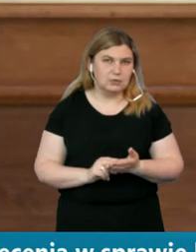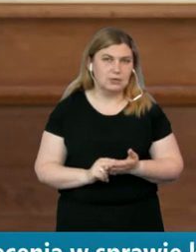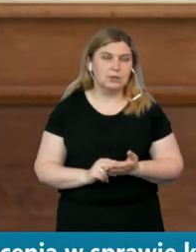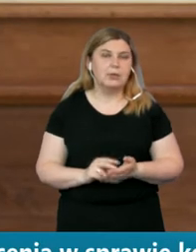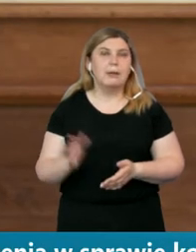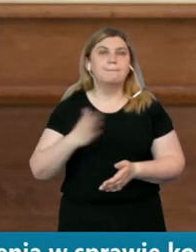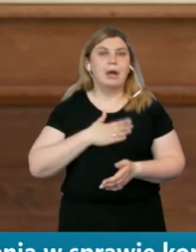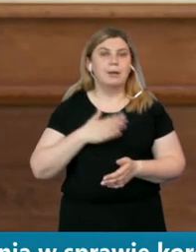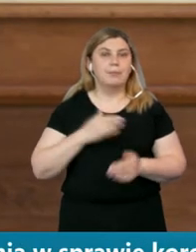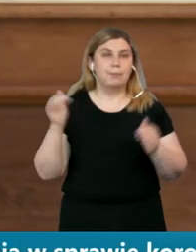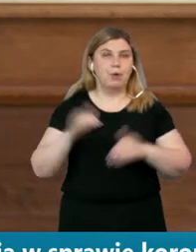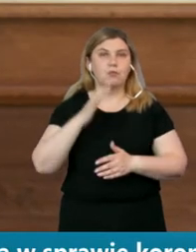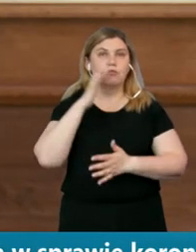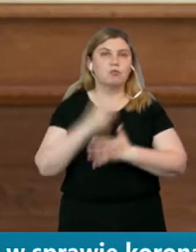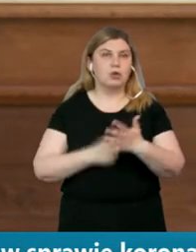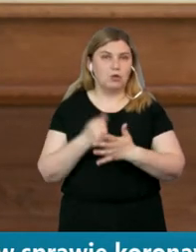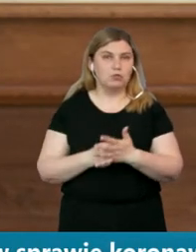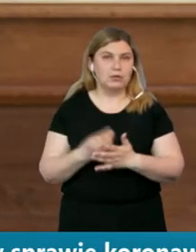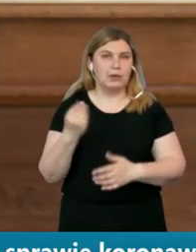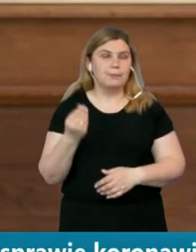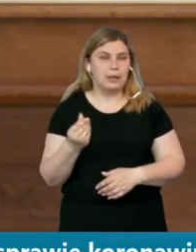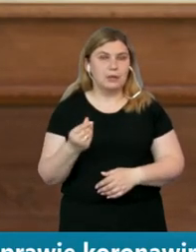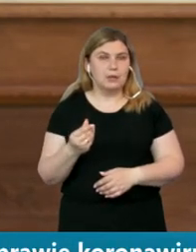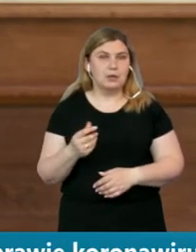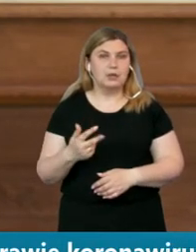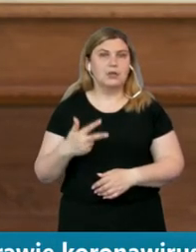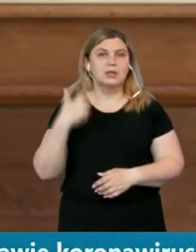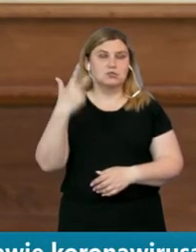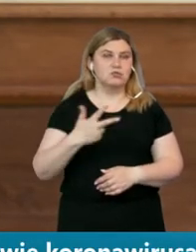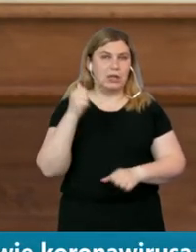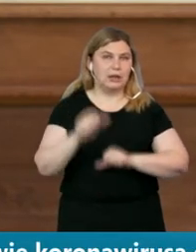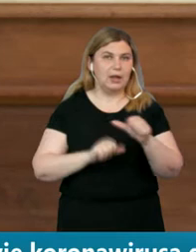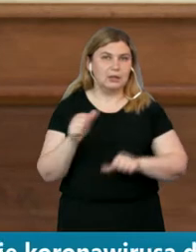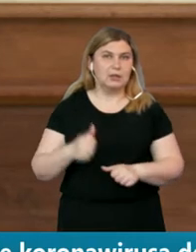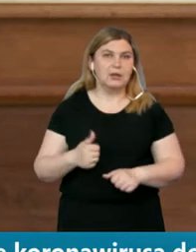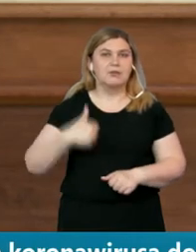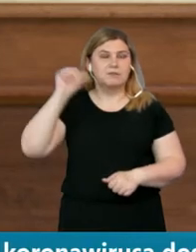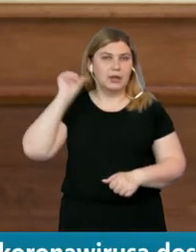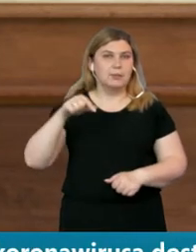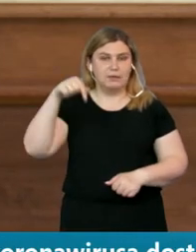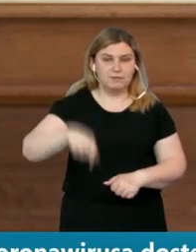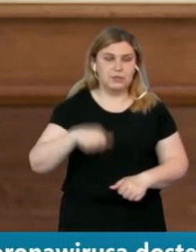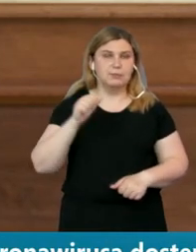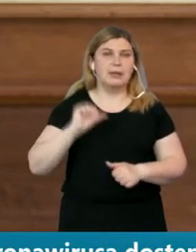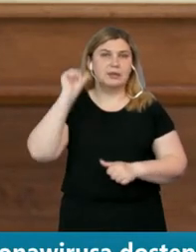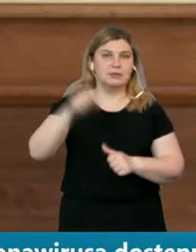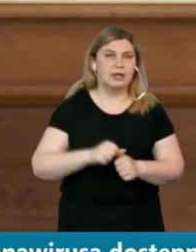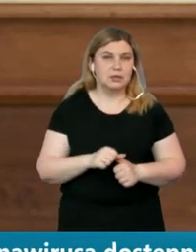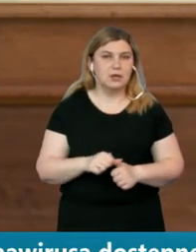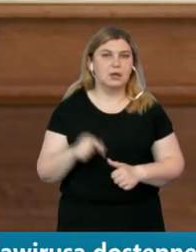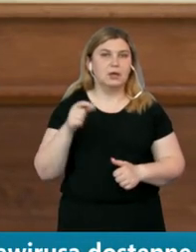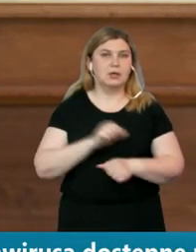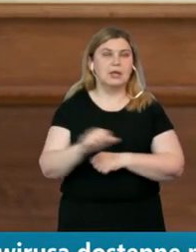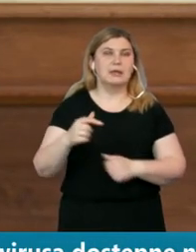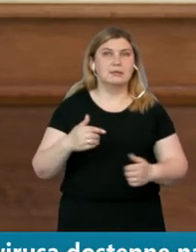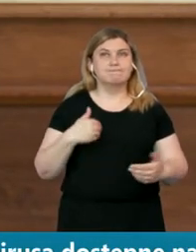mamy możliwość wykorzystania tych środków w ciągu 3 lat, a więc w zeszłym, w tym i w przyszłym roku. No i teraz staliśmy przed